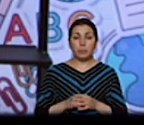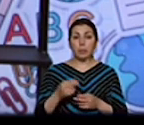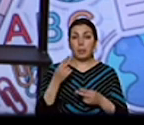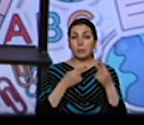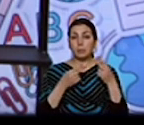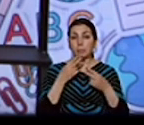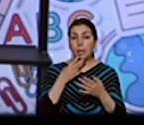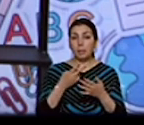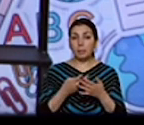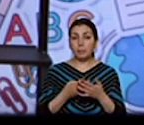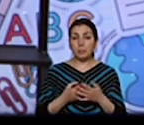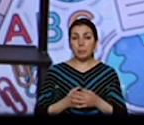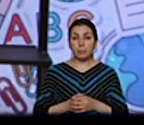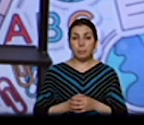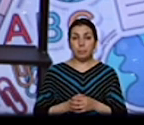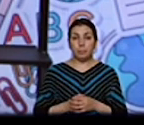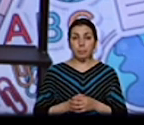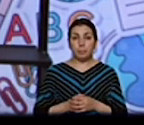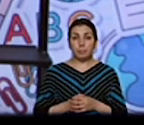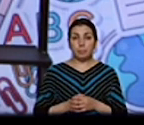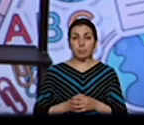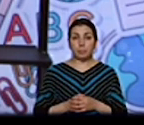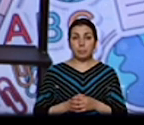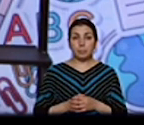Rasmga qaraymiz bolajonlar.